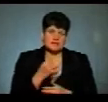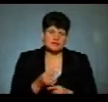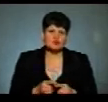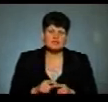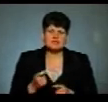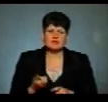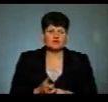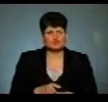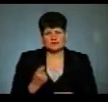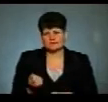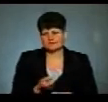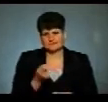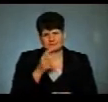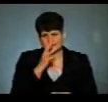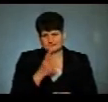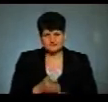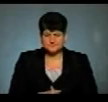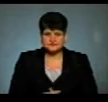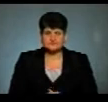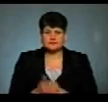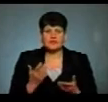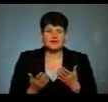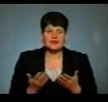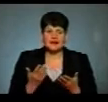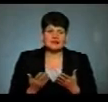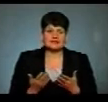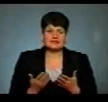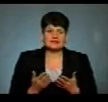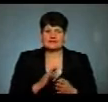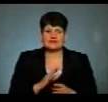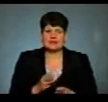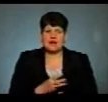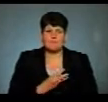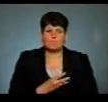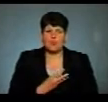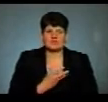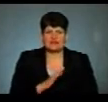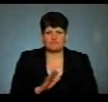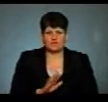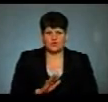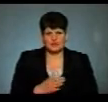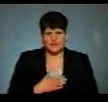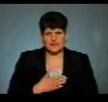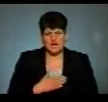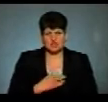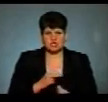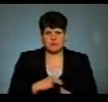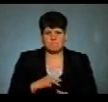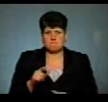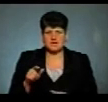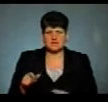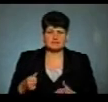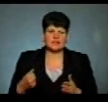дуже мізерна заробітна плата, яка не мотивує, будемо так казати, наших працівників